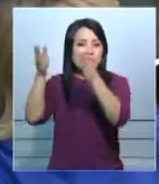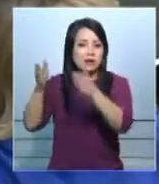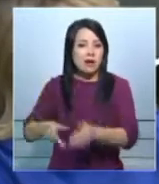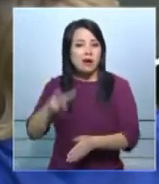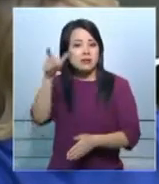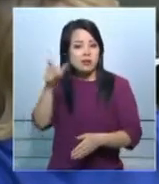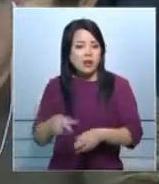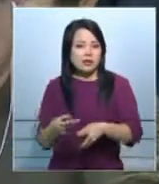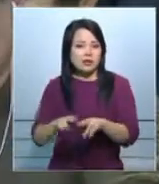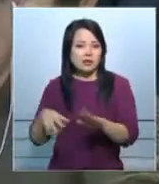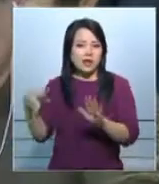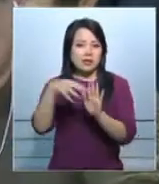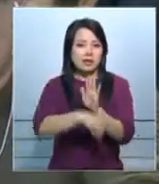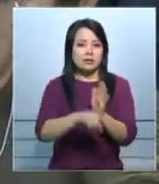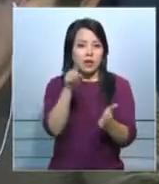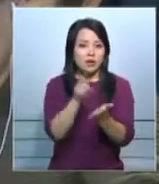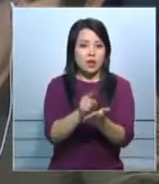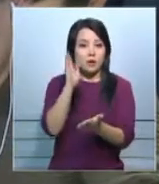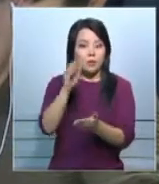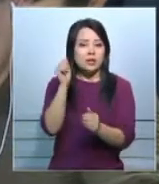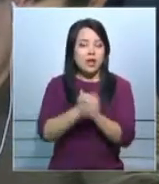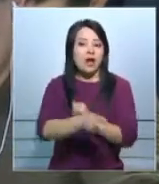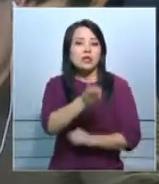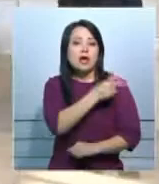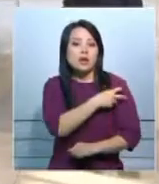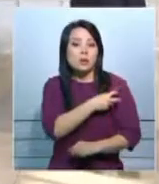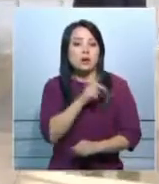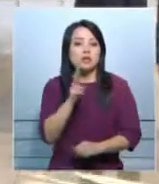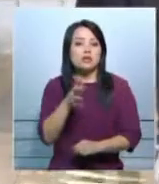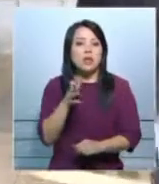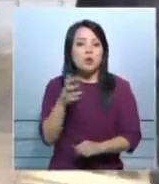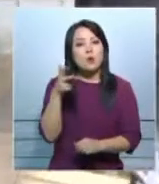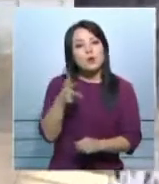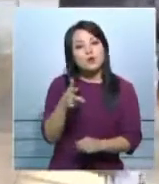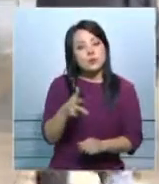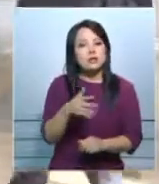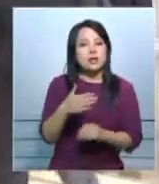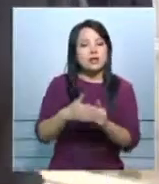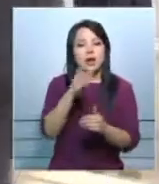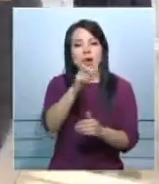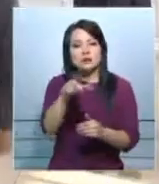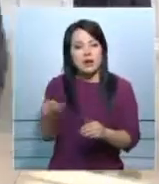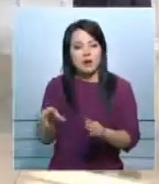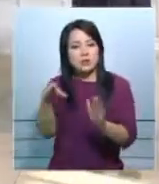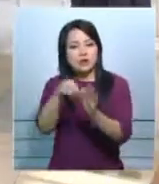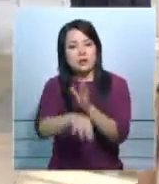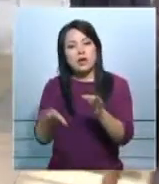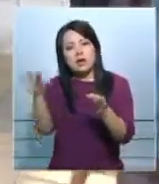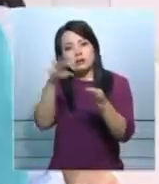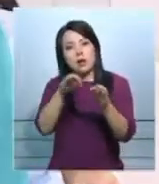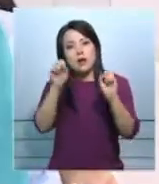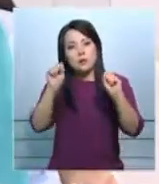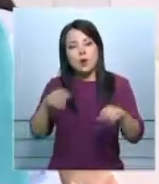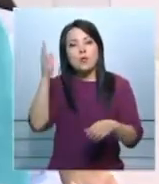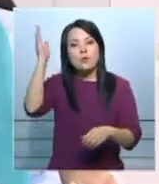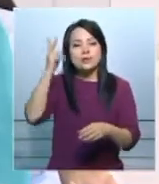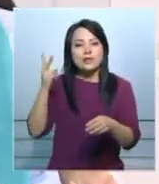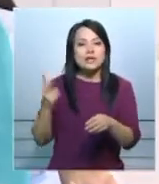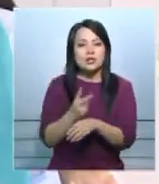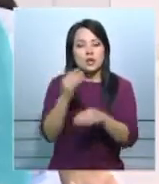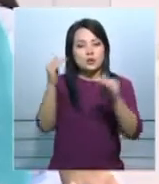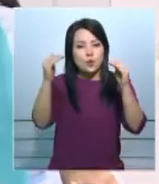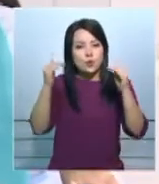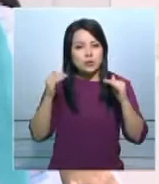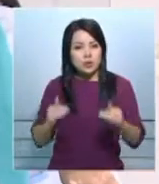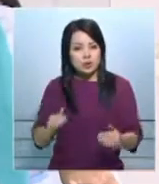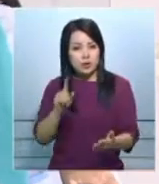кезектерді азайтпақ. Айта кетейік, қазір әрбір дәрігерге 2500-3000 науқас тиесілі. Болашақта бұл көрсеткіш 2 есе